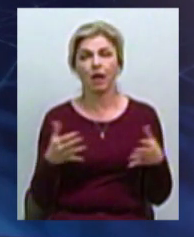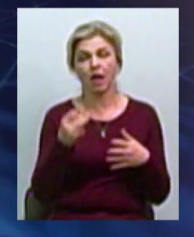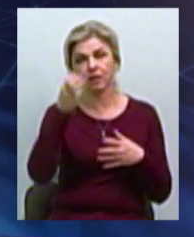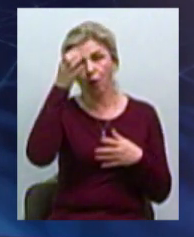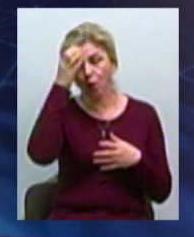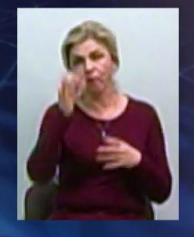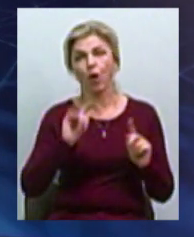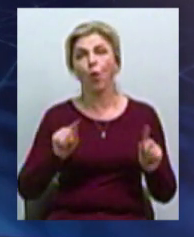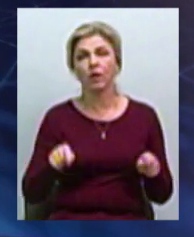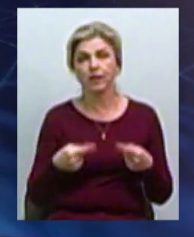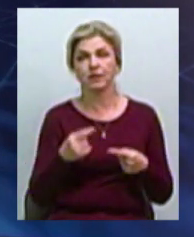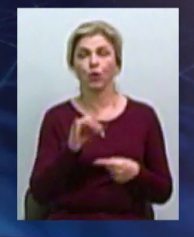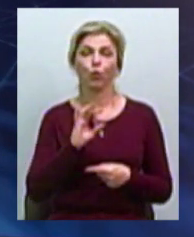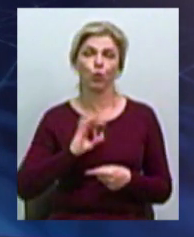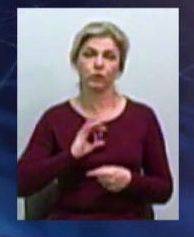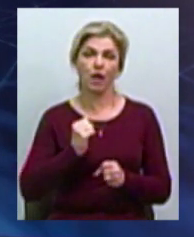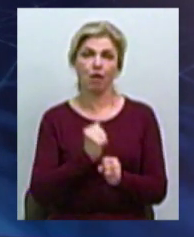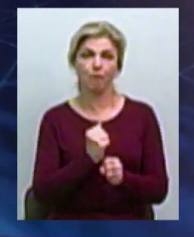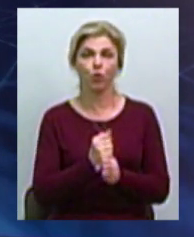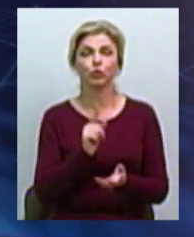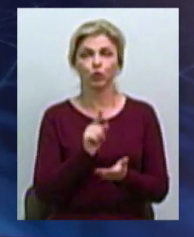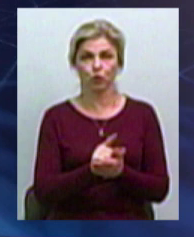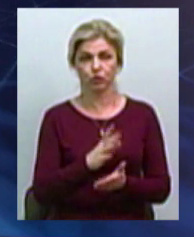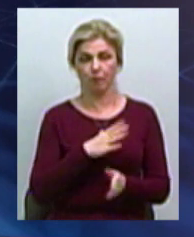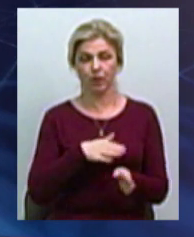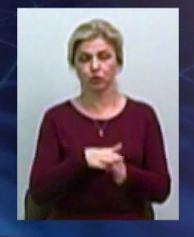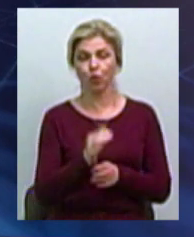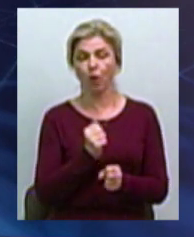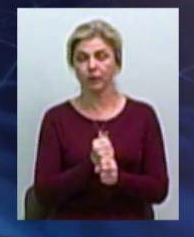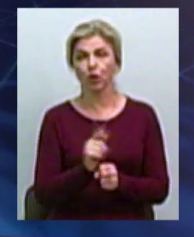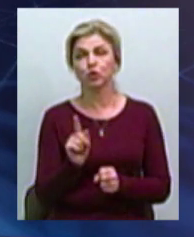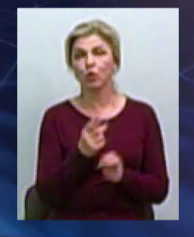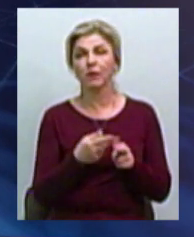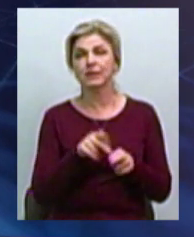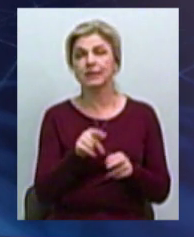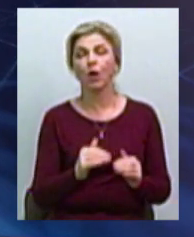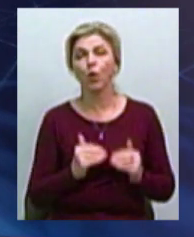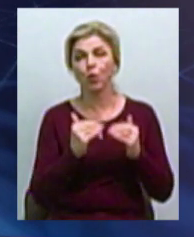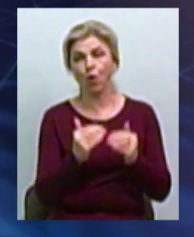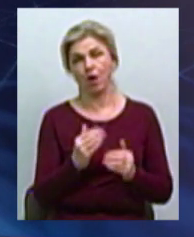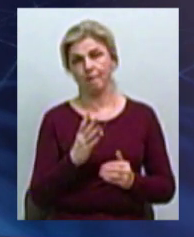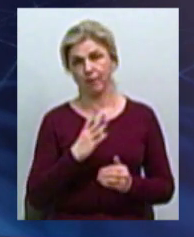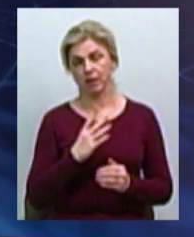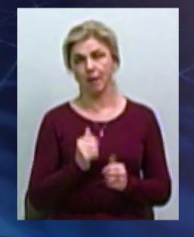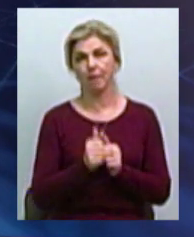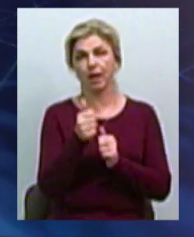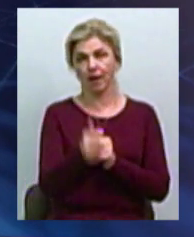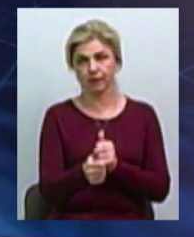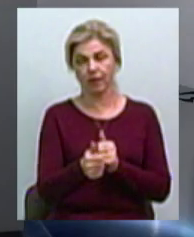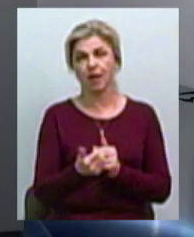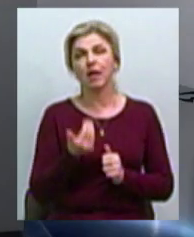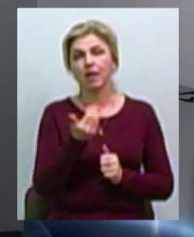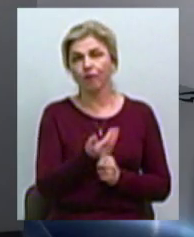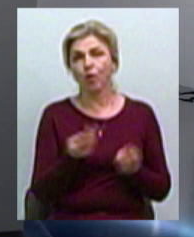наукова, і організаційна, і юридична робота повинна бути зроблена для того, щоб ось цей крок, він був кроком вперед. Тобто його